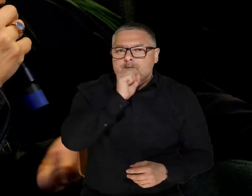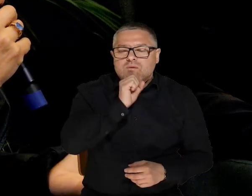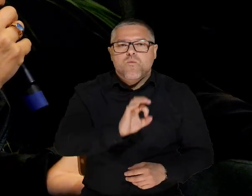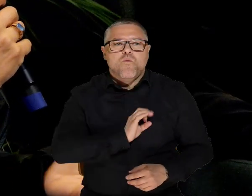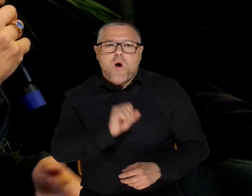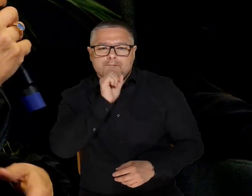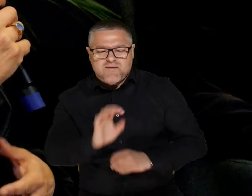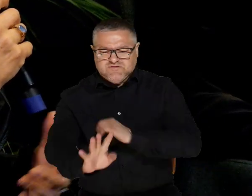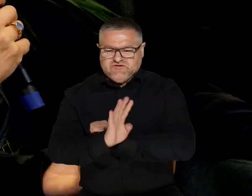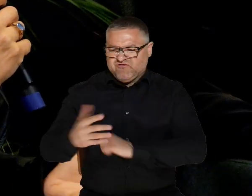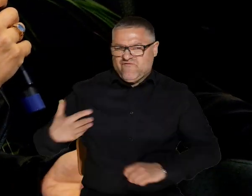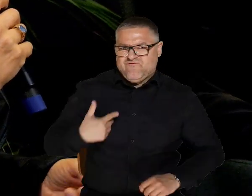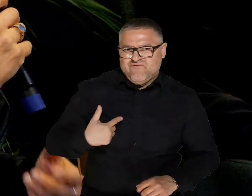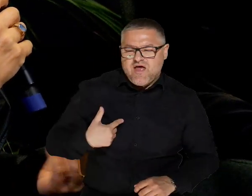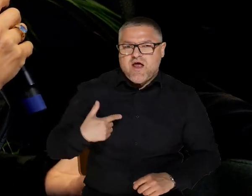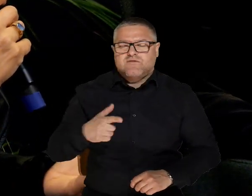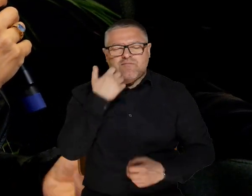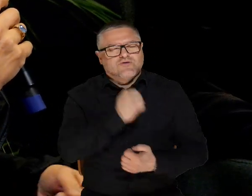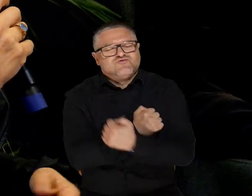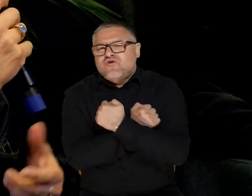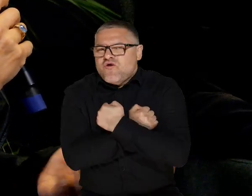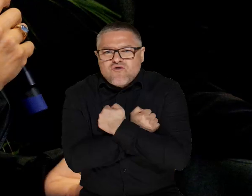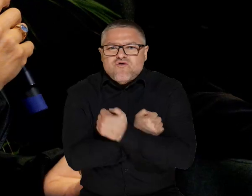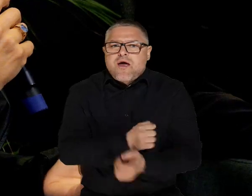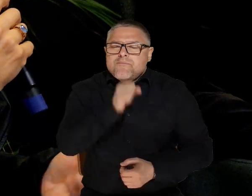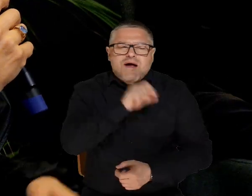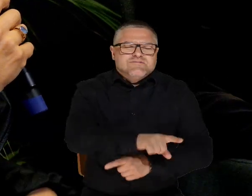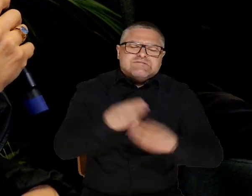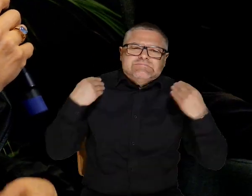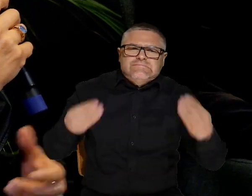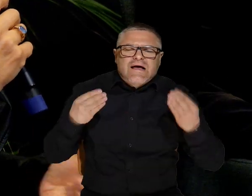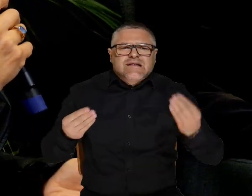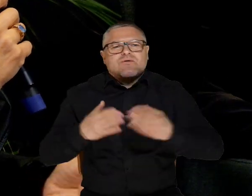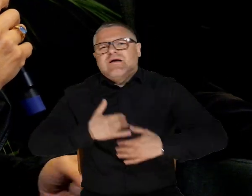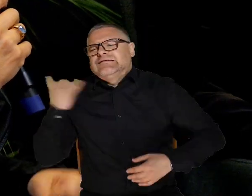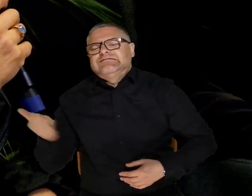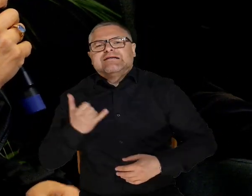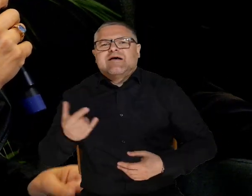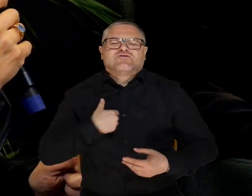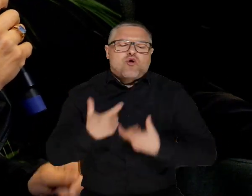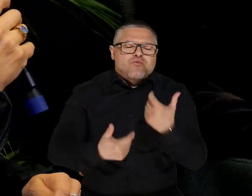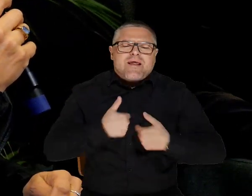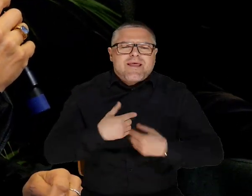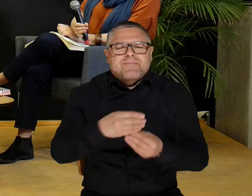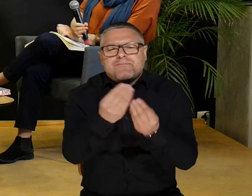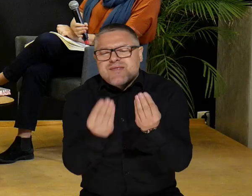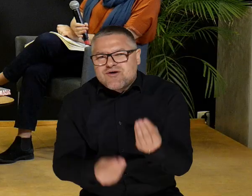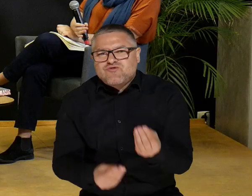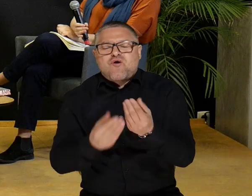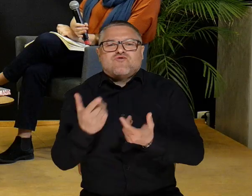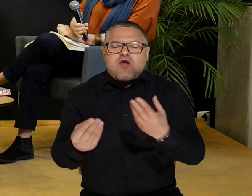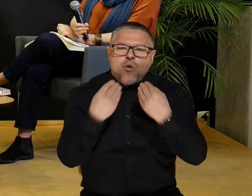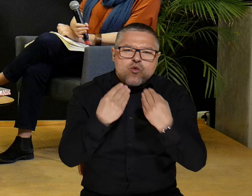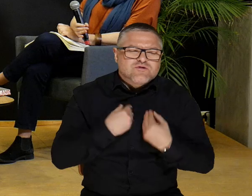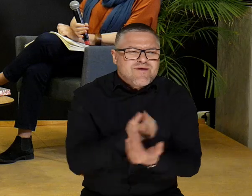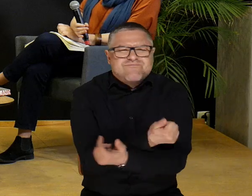moja babcia kończy 90 lat i ją strasznie kocham i babcia jest wspaniała i zawsze gotowała mi pierogi, nauczyła